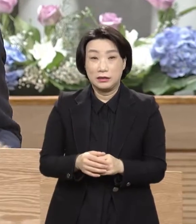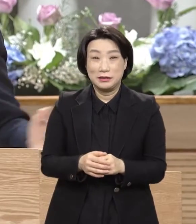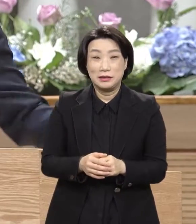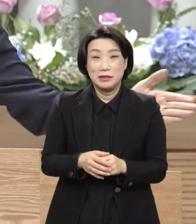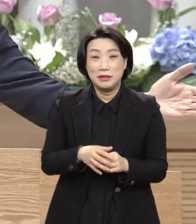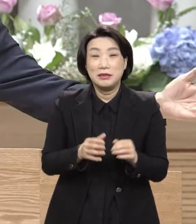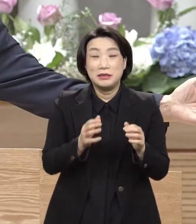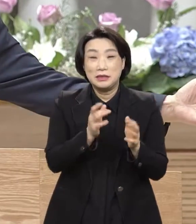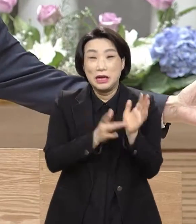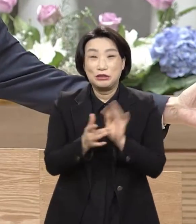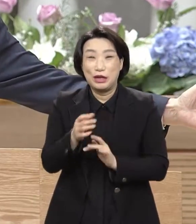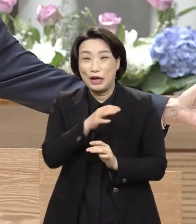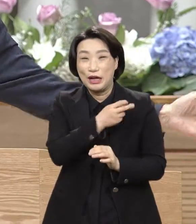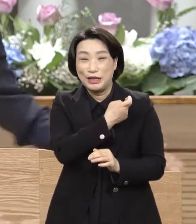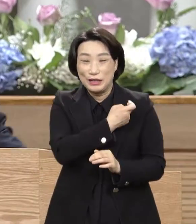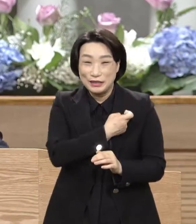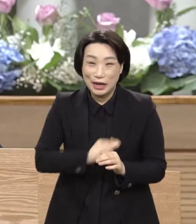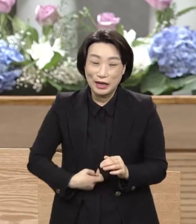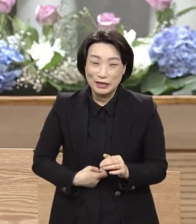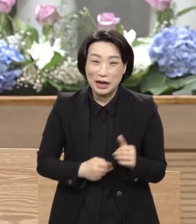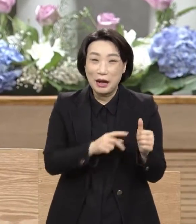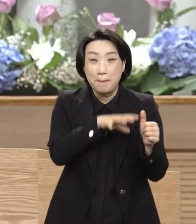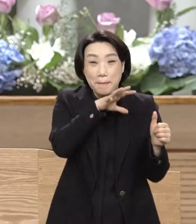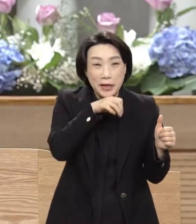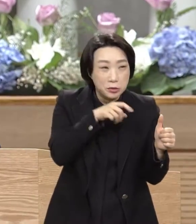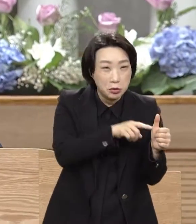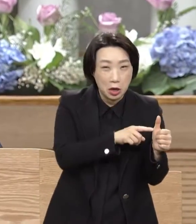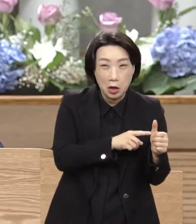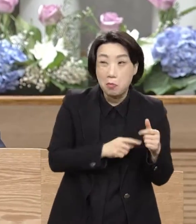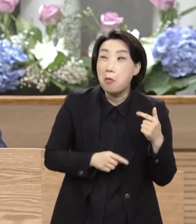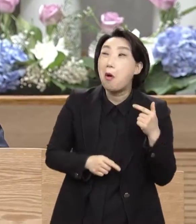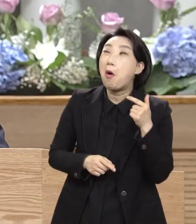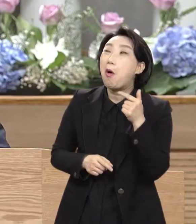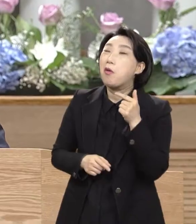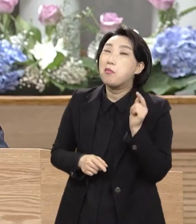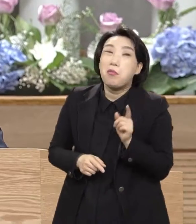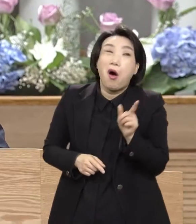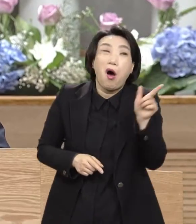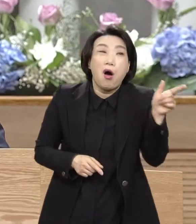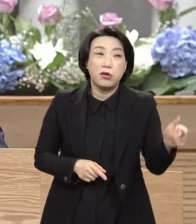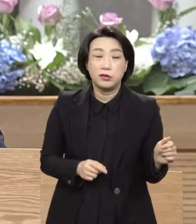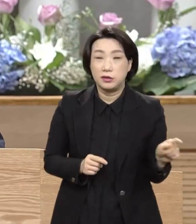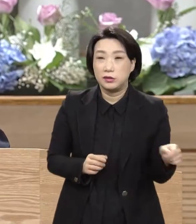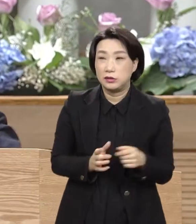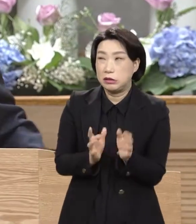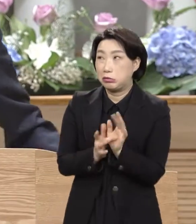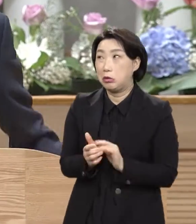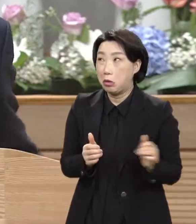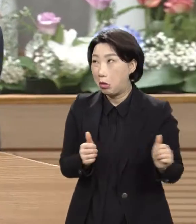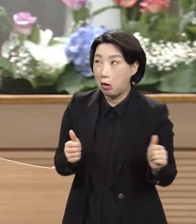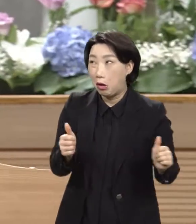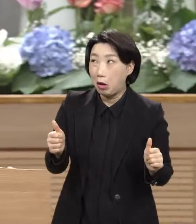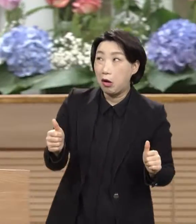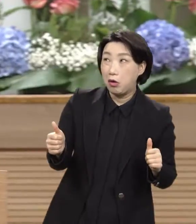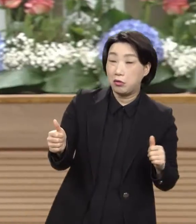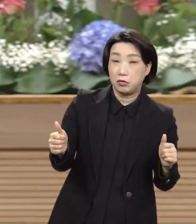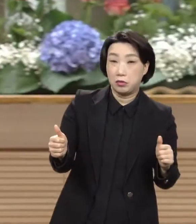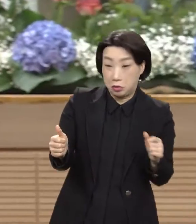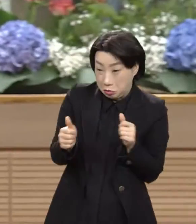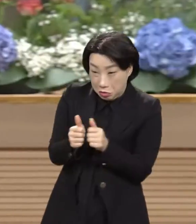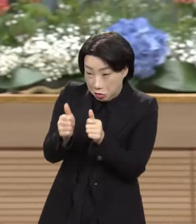수제자가 멀찍이 예수를 쫓아가 아니 어제 저녁까지